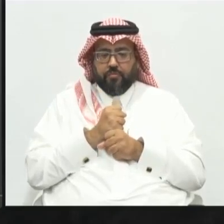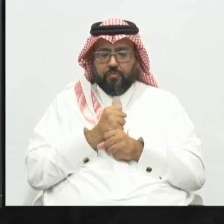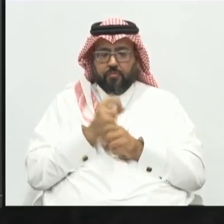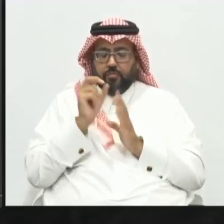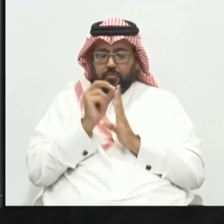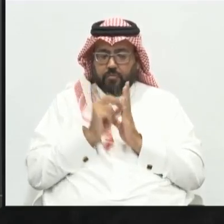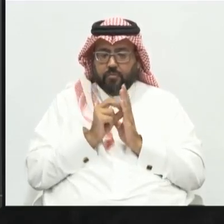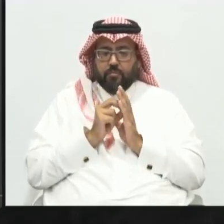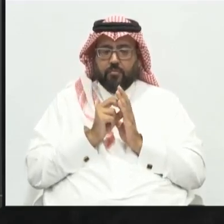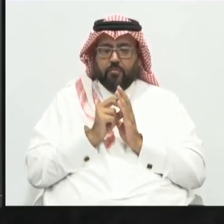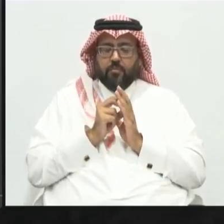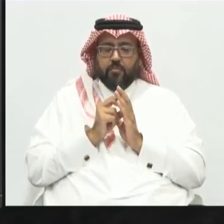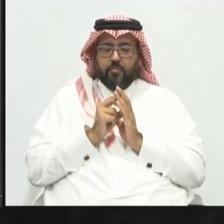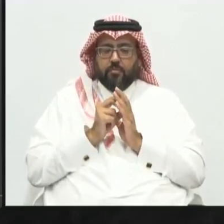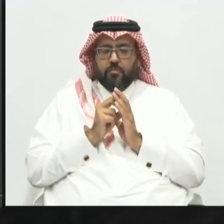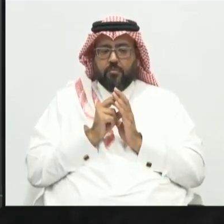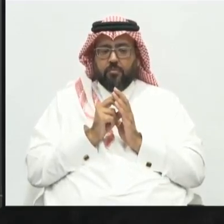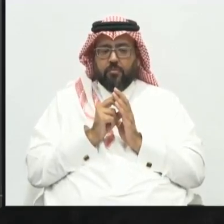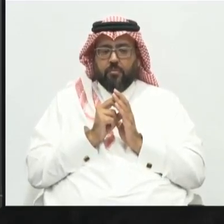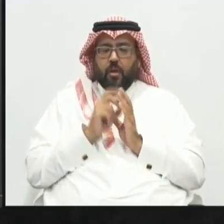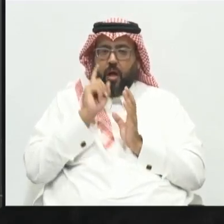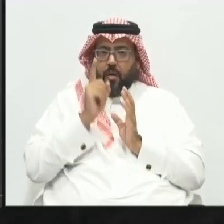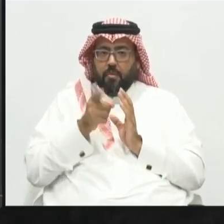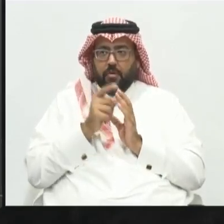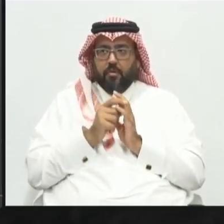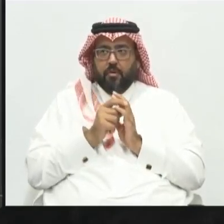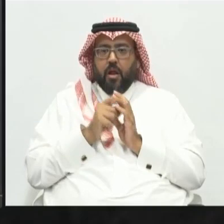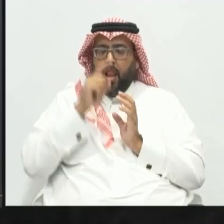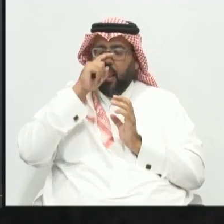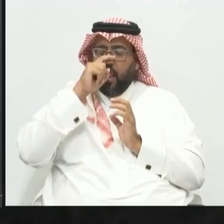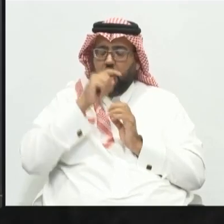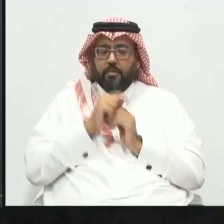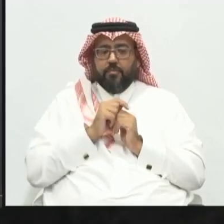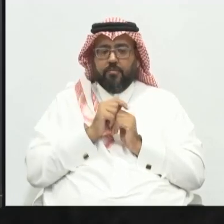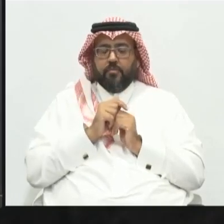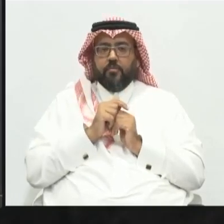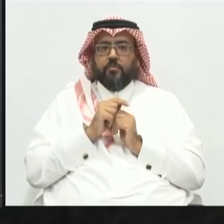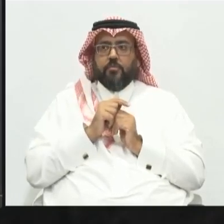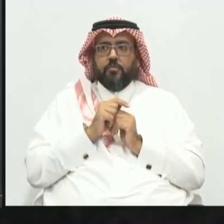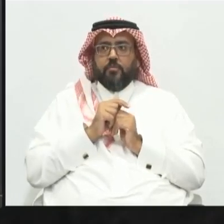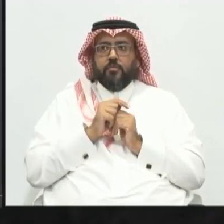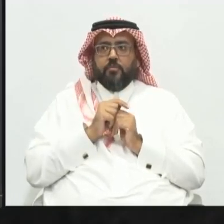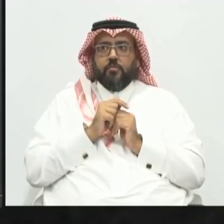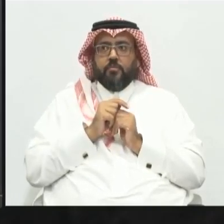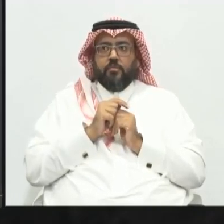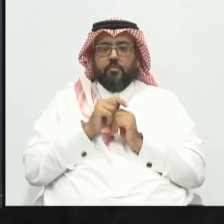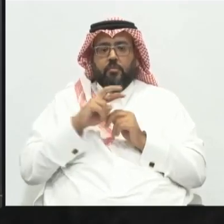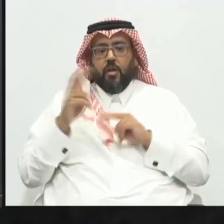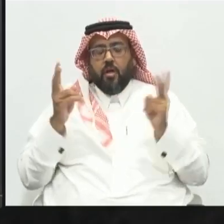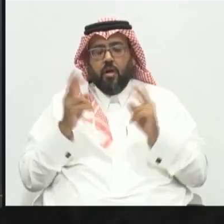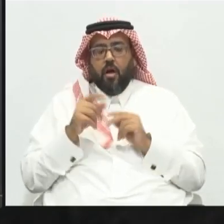القاعده القانونيه اما تكون بامر بمعنى يلزمك او يجب عليك او غيرها من